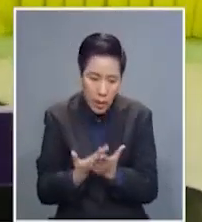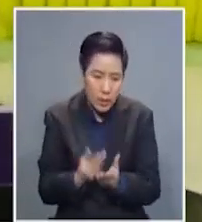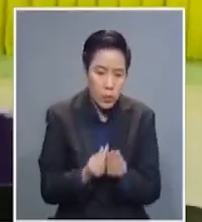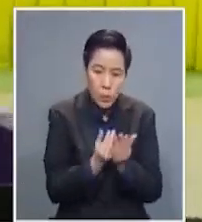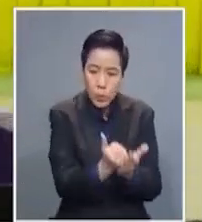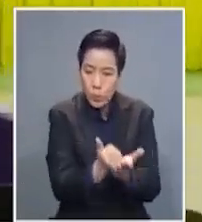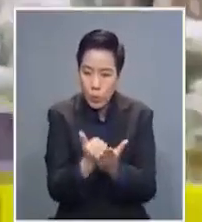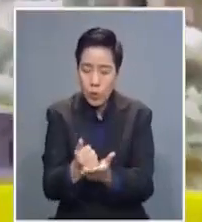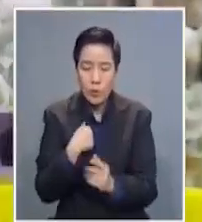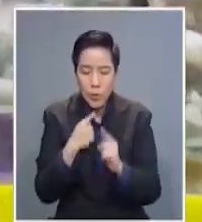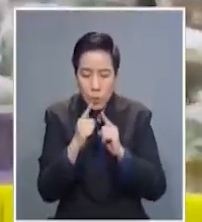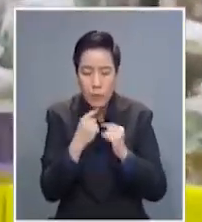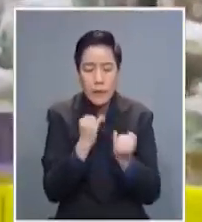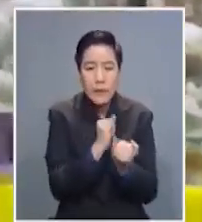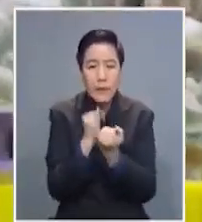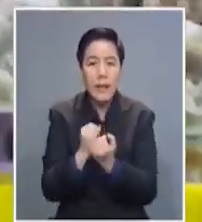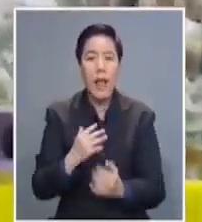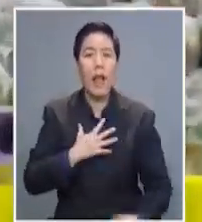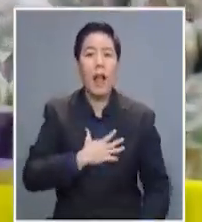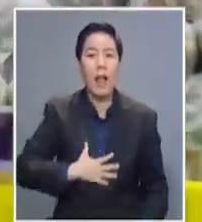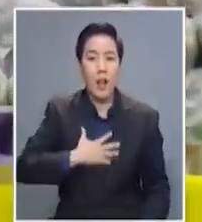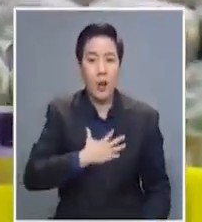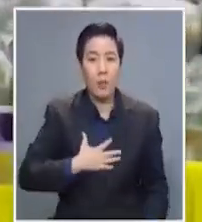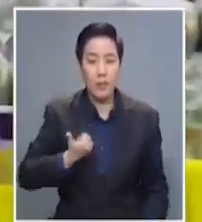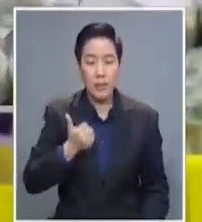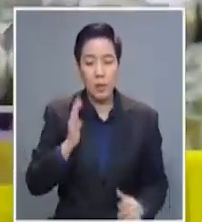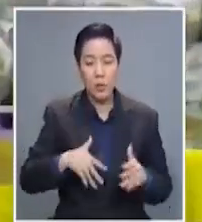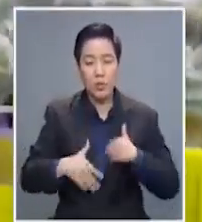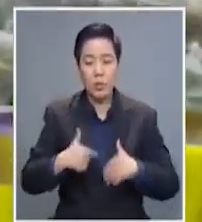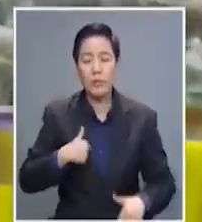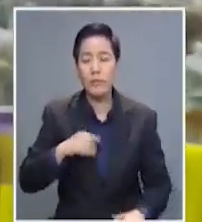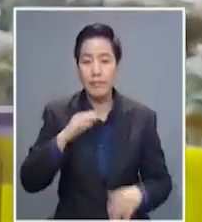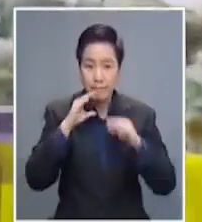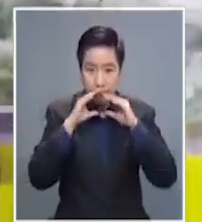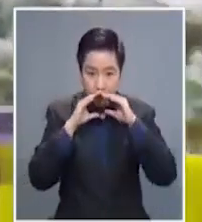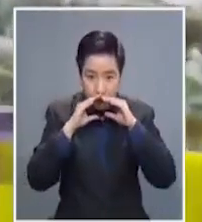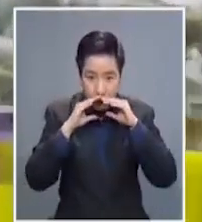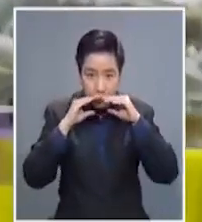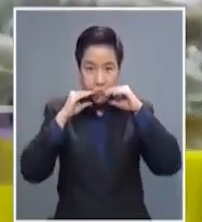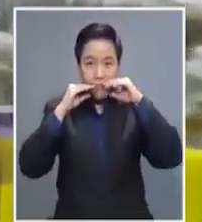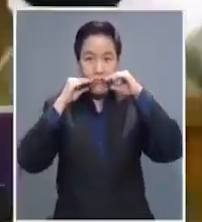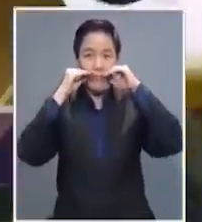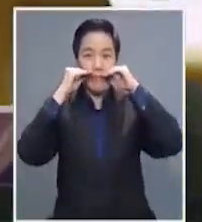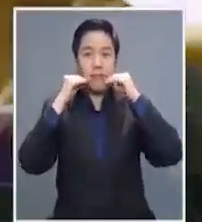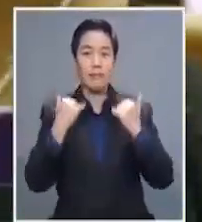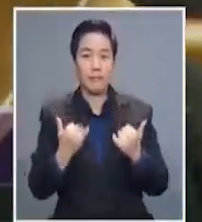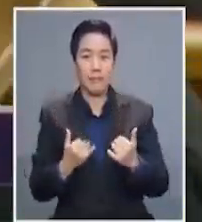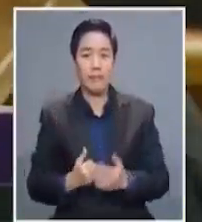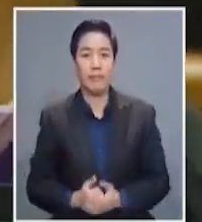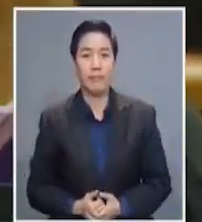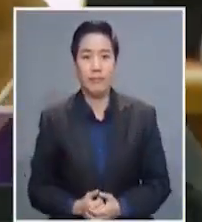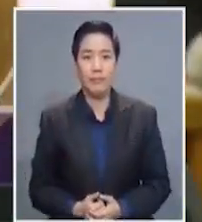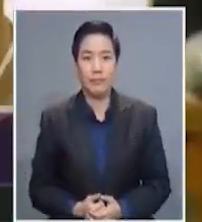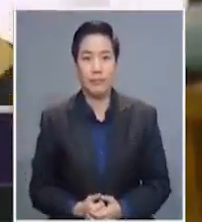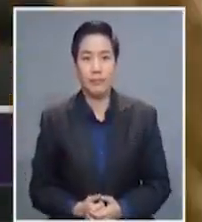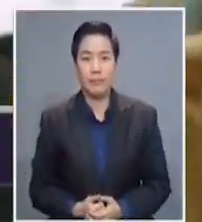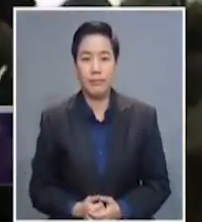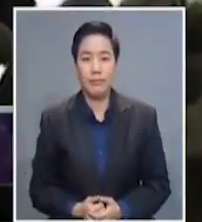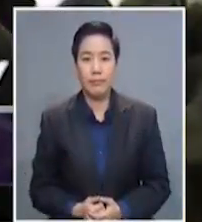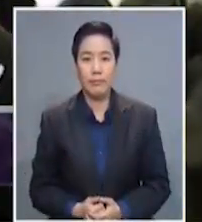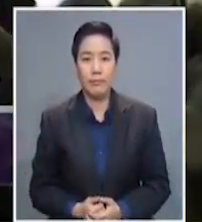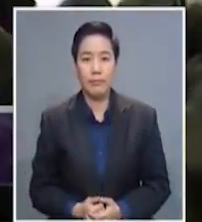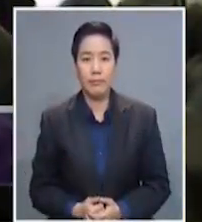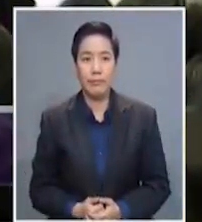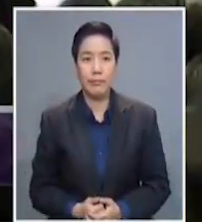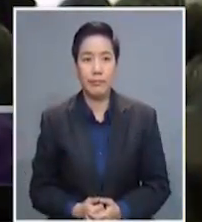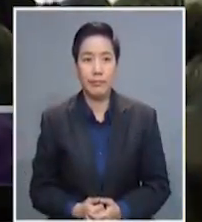ประชาชนอย่างเป็นกันเองและอารมณ์ดีสร้างรอยยิ้มและความประทับใจให้กับผู้ที่มารอต้อนรับอย่างมากค่ะ บางครั้งผมก็แกล้ง